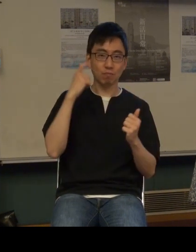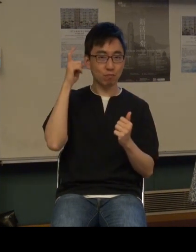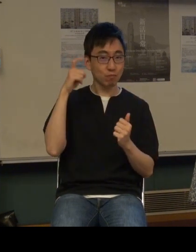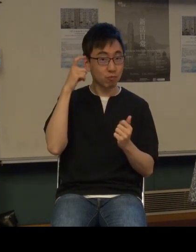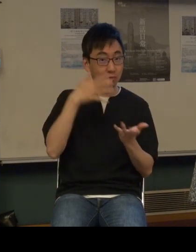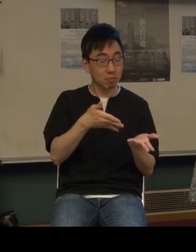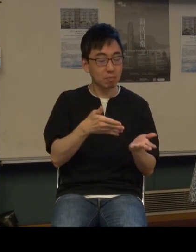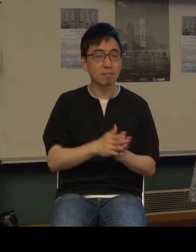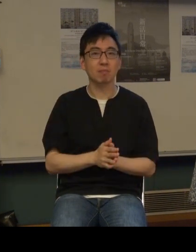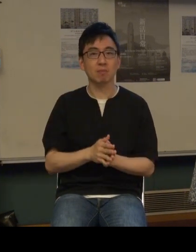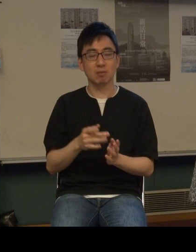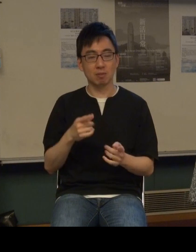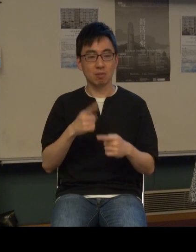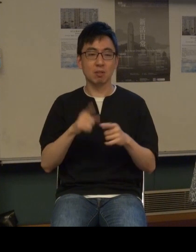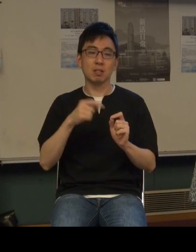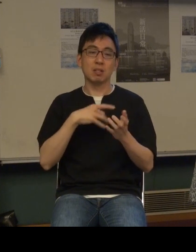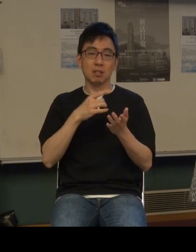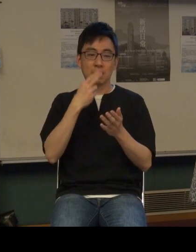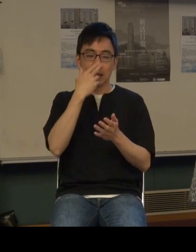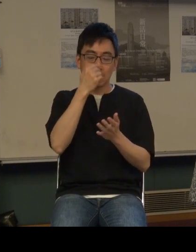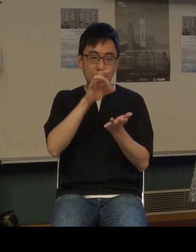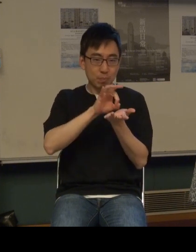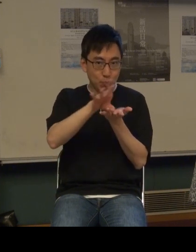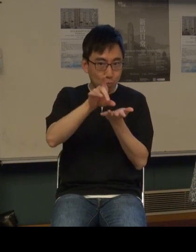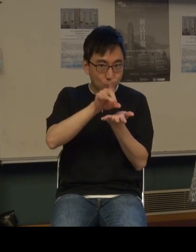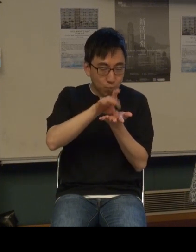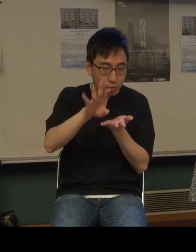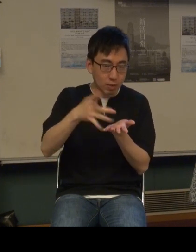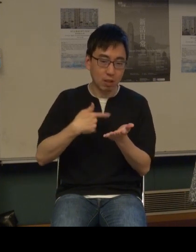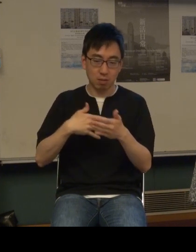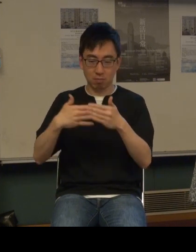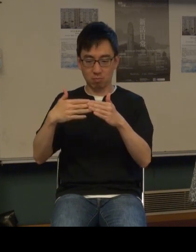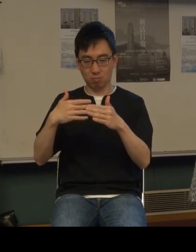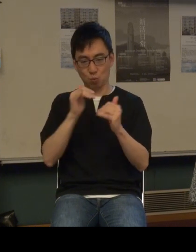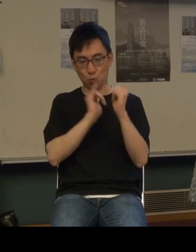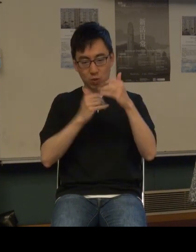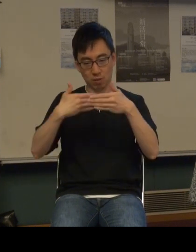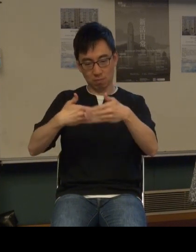然咧係維持住一個古典建築物嘅一啲嘅韻味或者規律嘅。